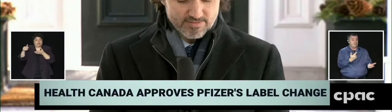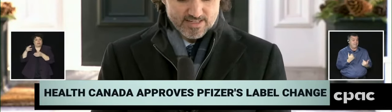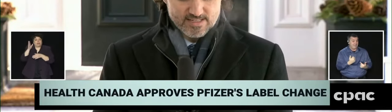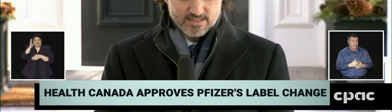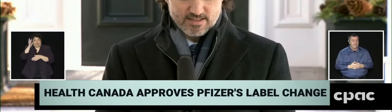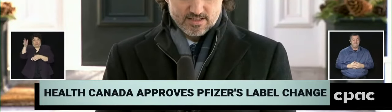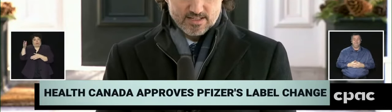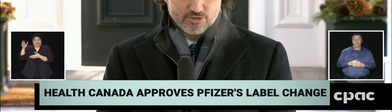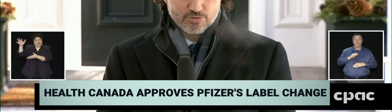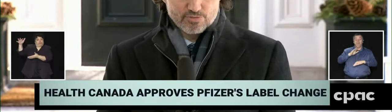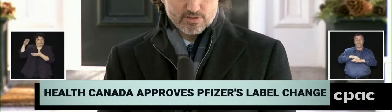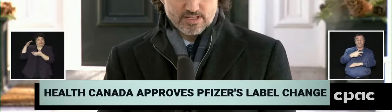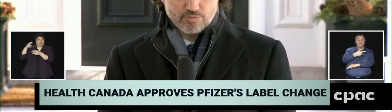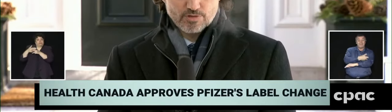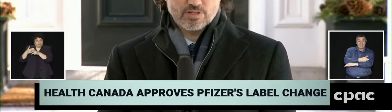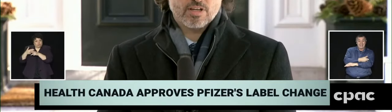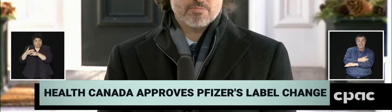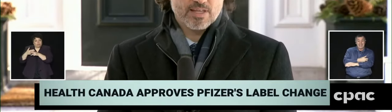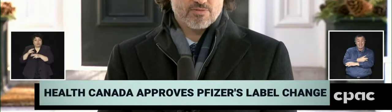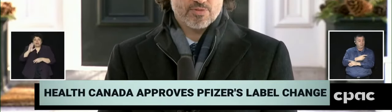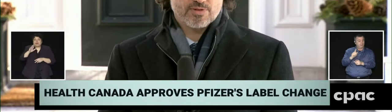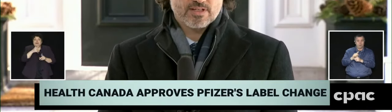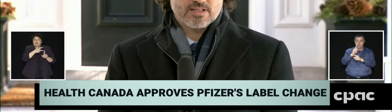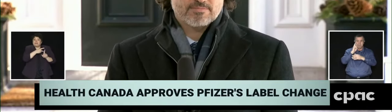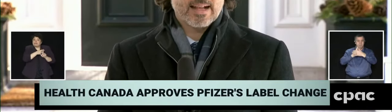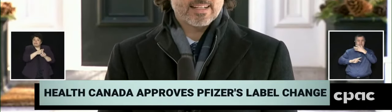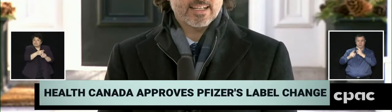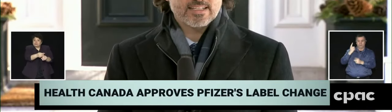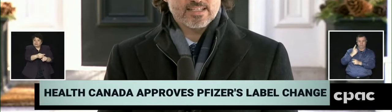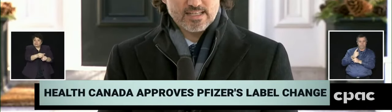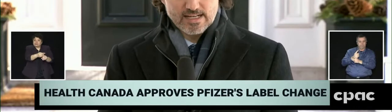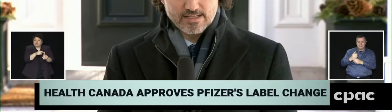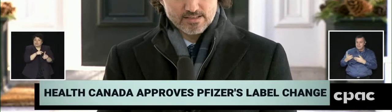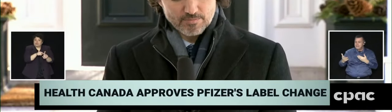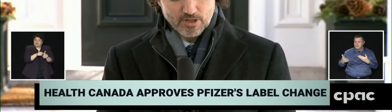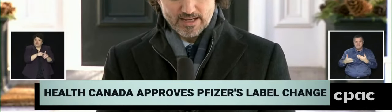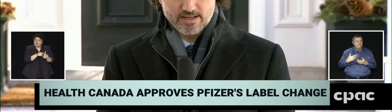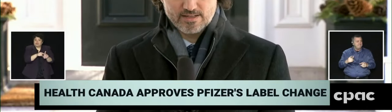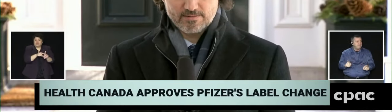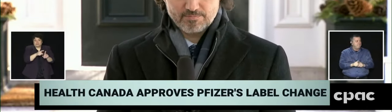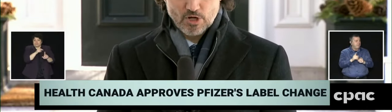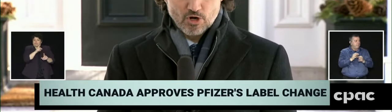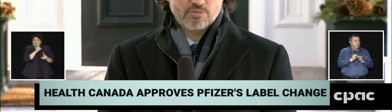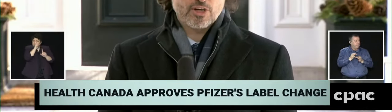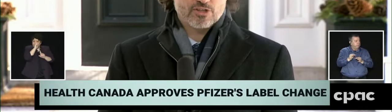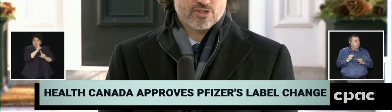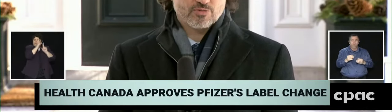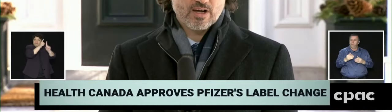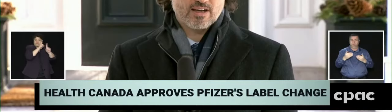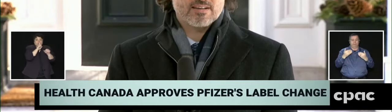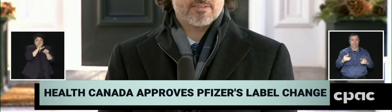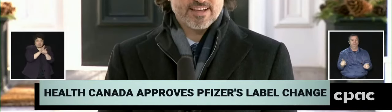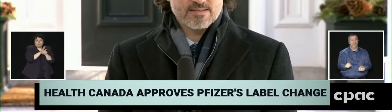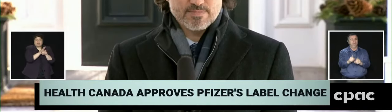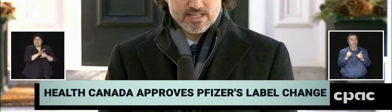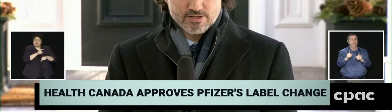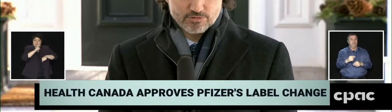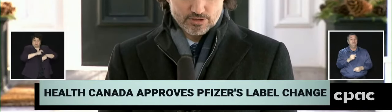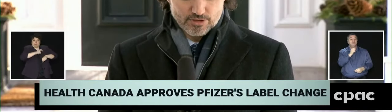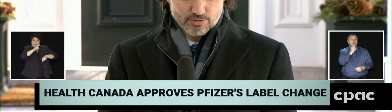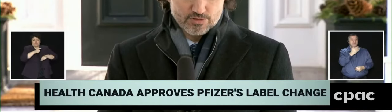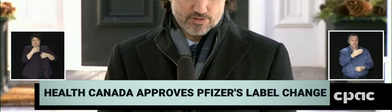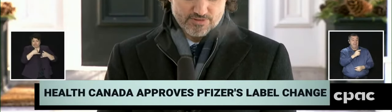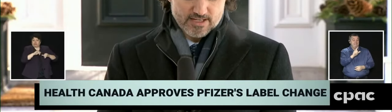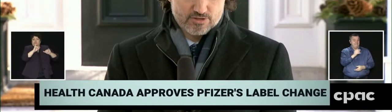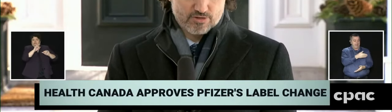concerne les vaccins, les choses se déroulent comme prévu, malgré des délais temporaires. On va recevoir 20 millions